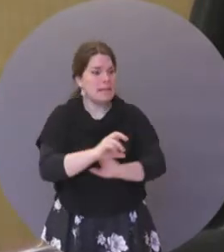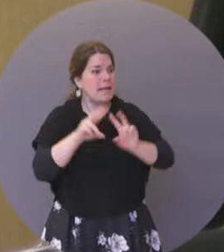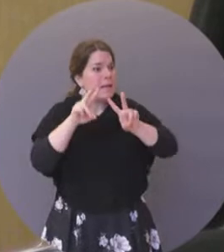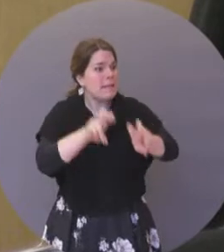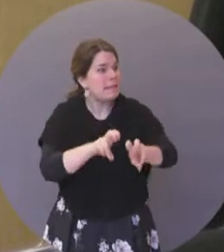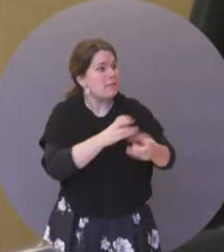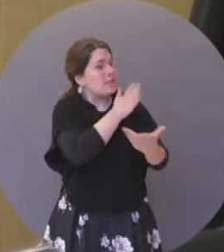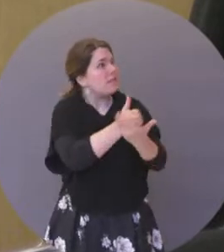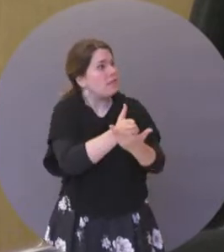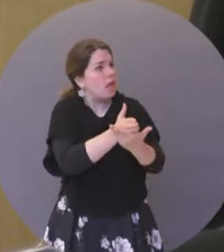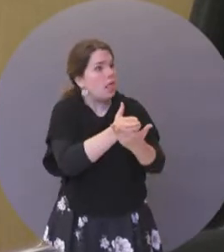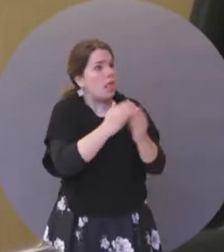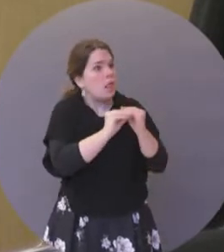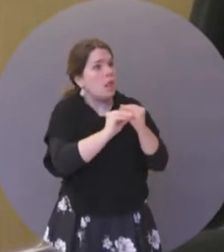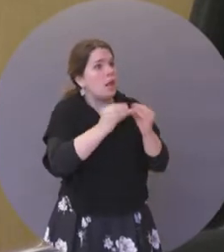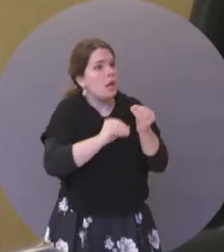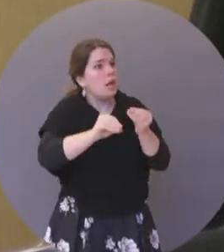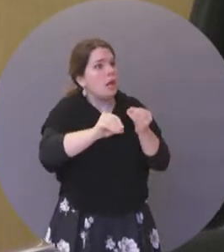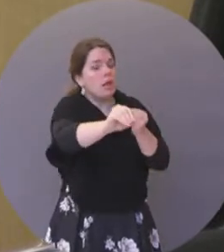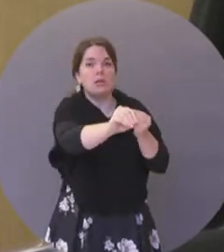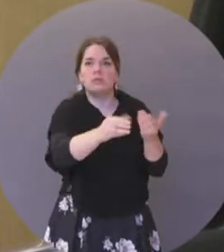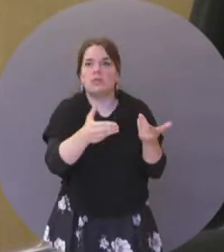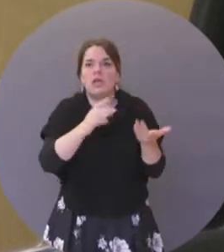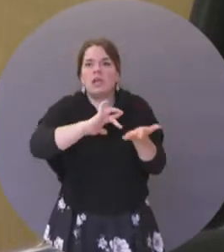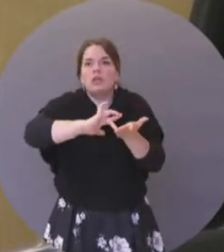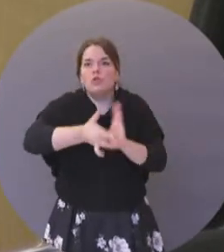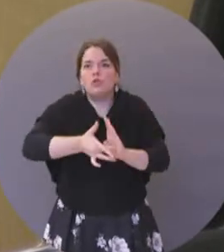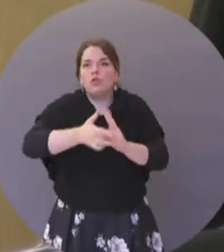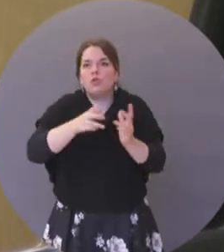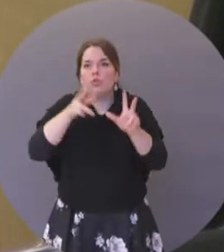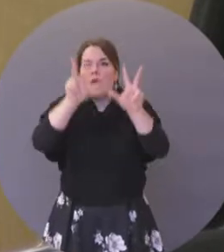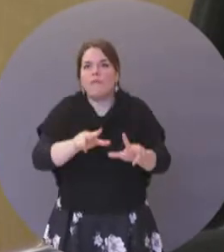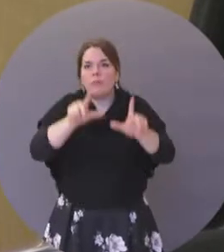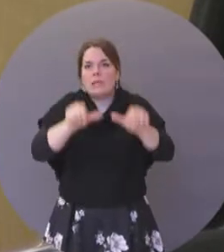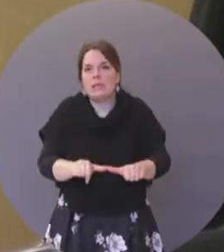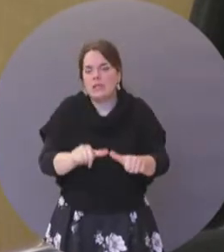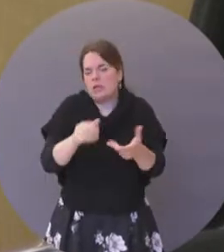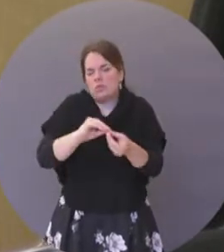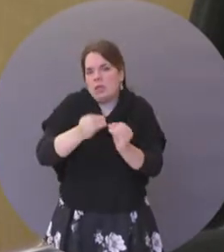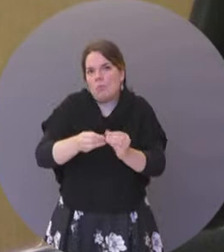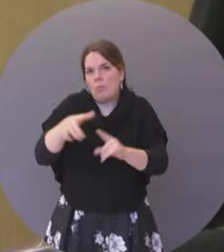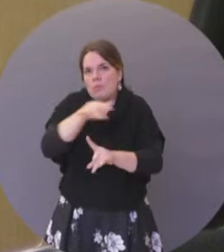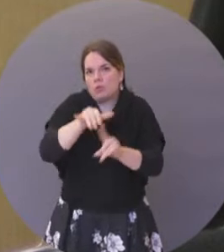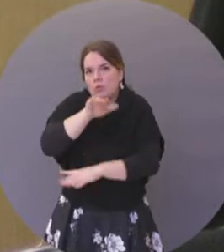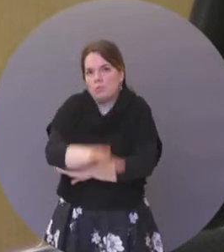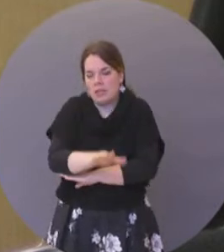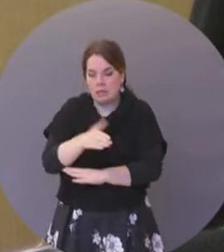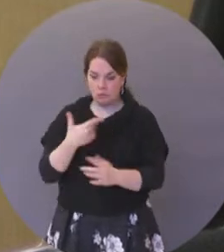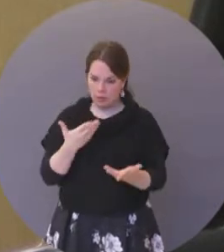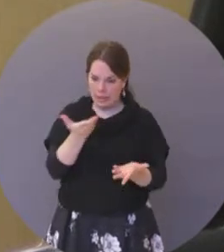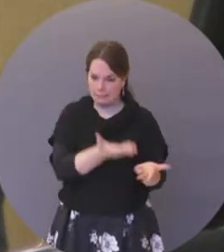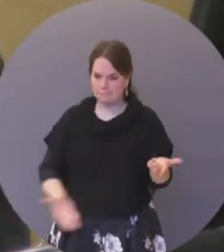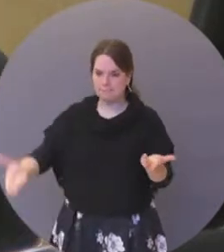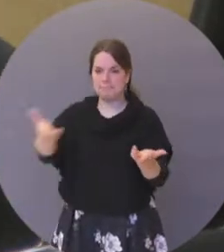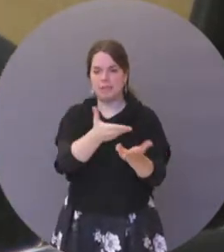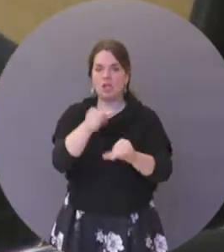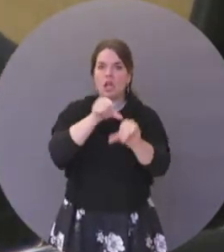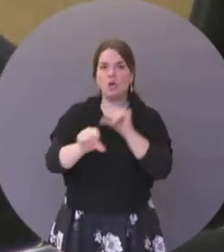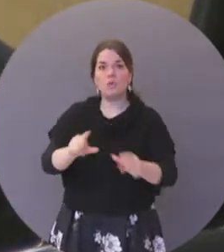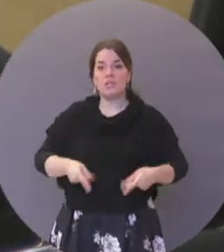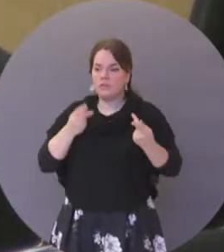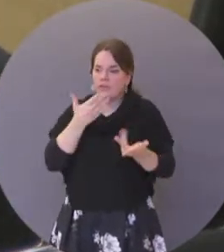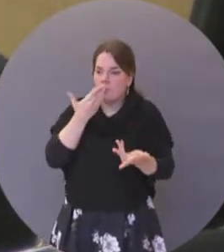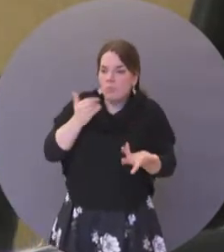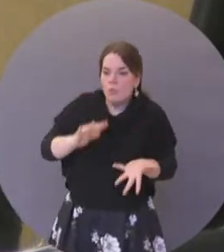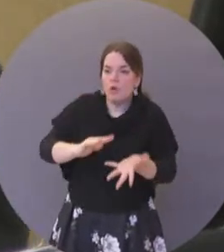plus de liens sociaux pour améliorer les conditions de vie et de logement de ces gens que les moyens